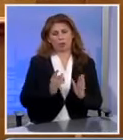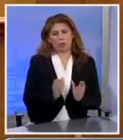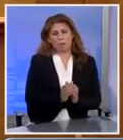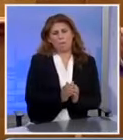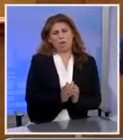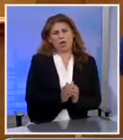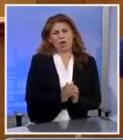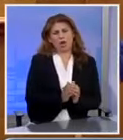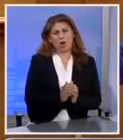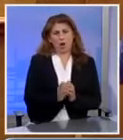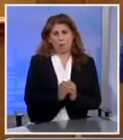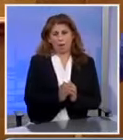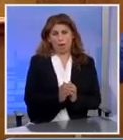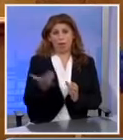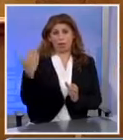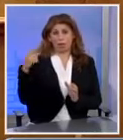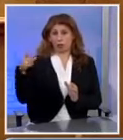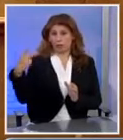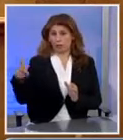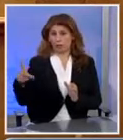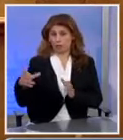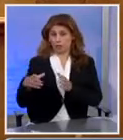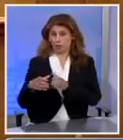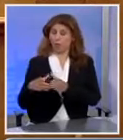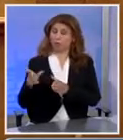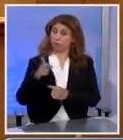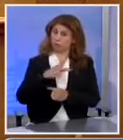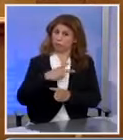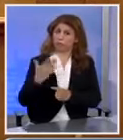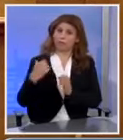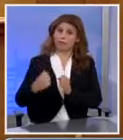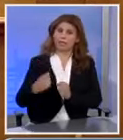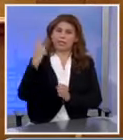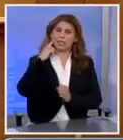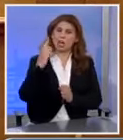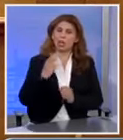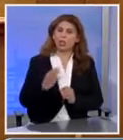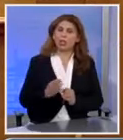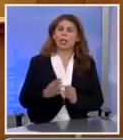Και βεβαίως η παράταξή σας τότε, ορθώς ενδεχομένως με βάση τη λογική